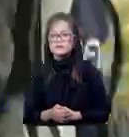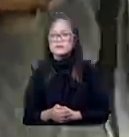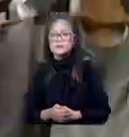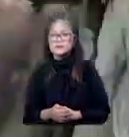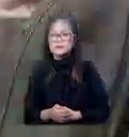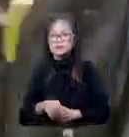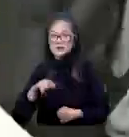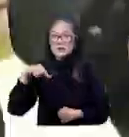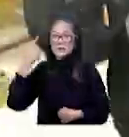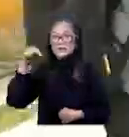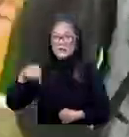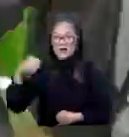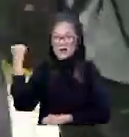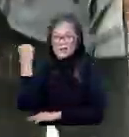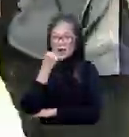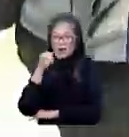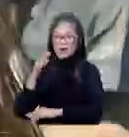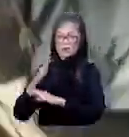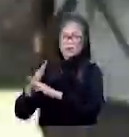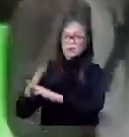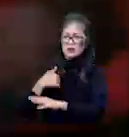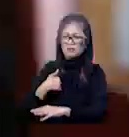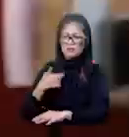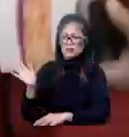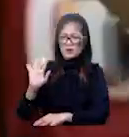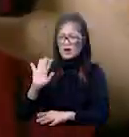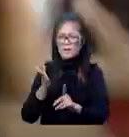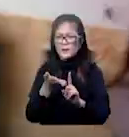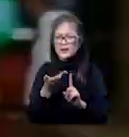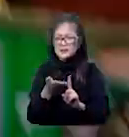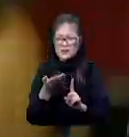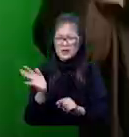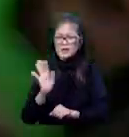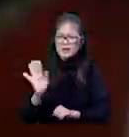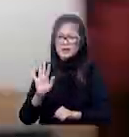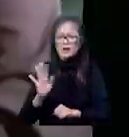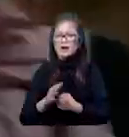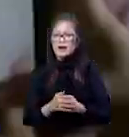Hingga saat ini pelaku masih membantah dan menyatakan tidak melakukan pelecehan seksual terhadap belasan korbannya.